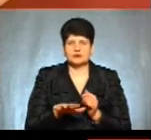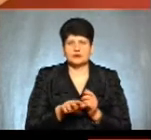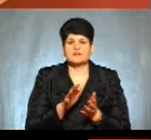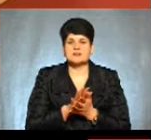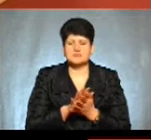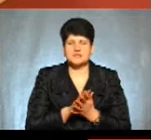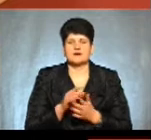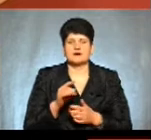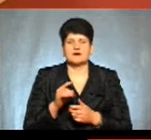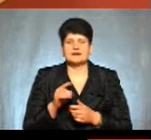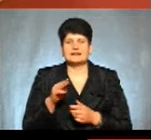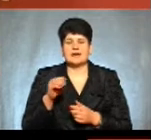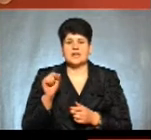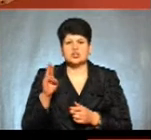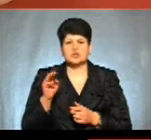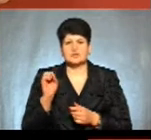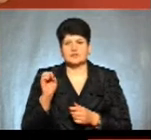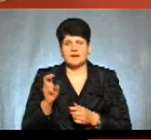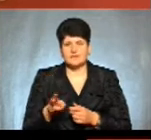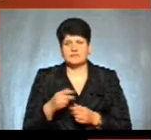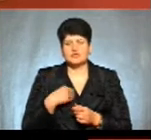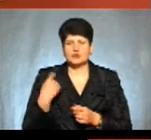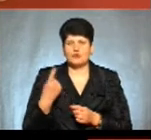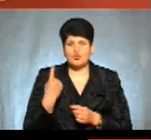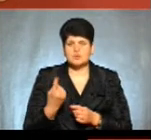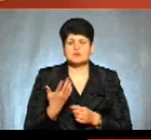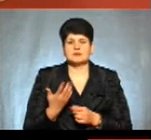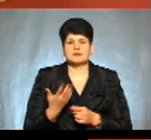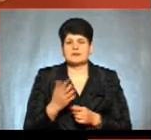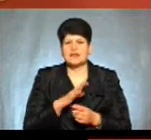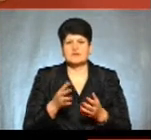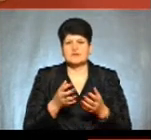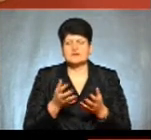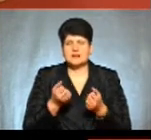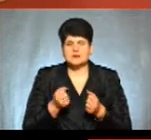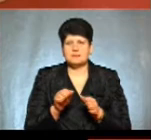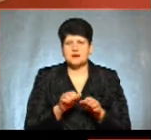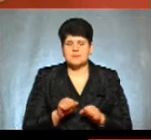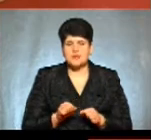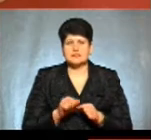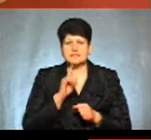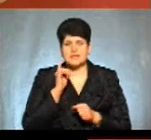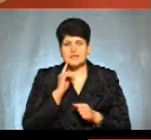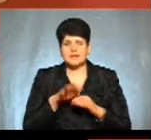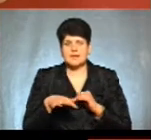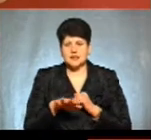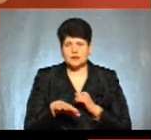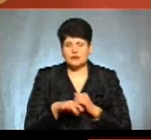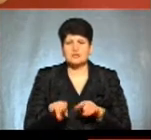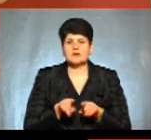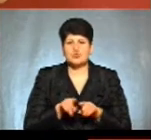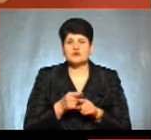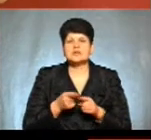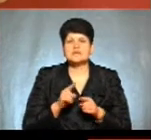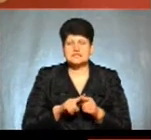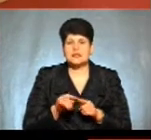сміття під хештегом «Трештек». В нашій області також небайдужі мешканці взялися прибирати ліси і зелені території. І також